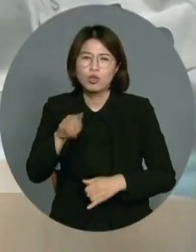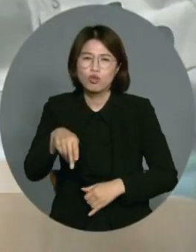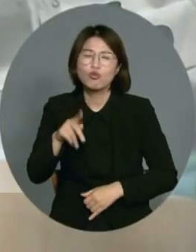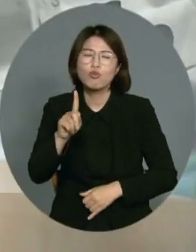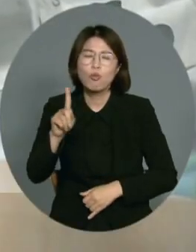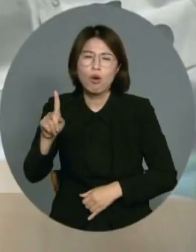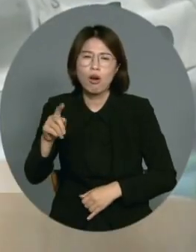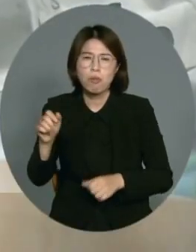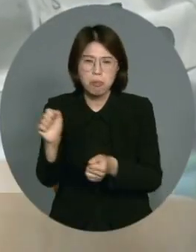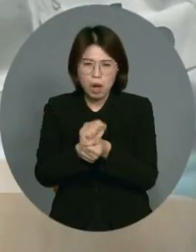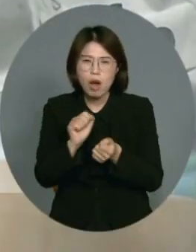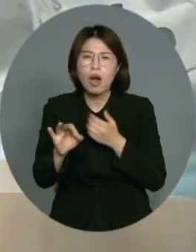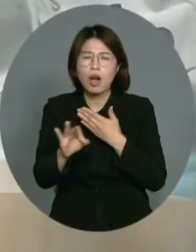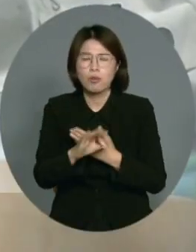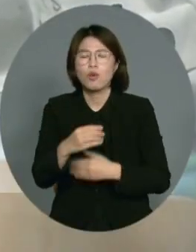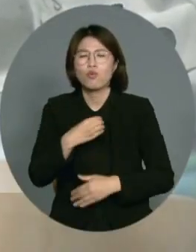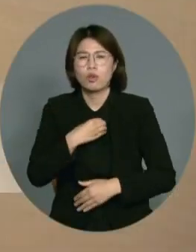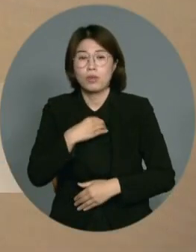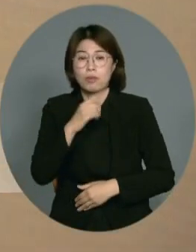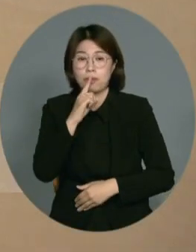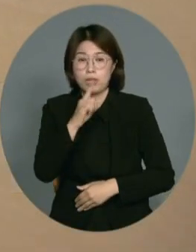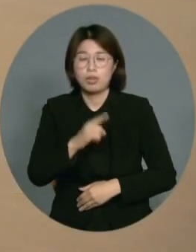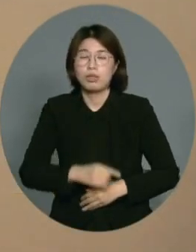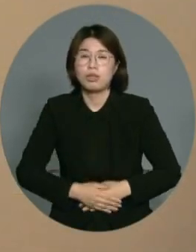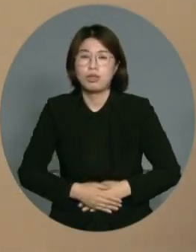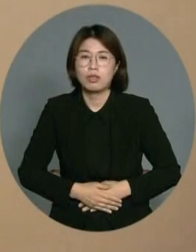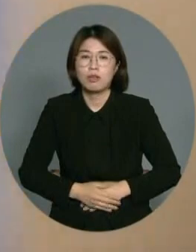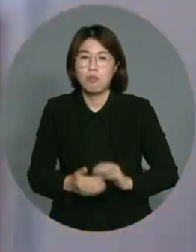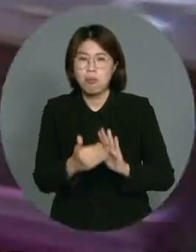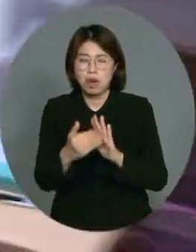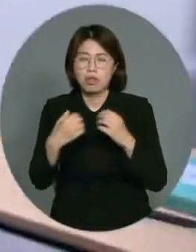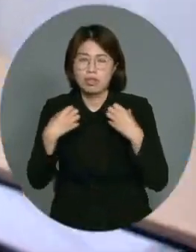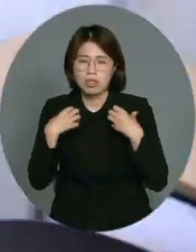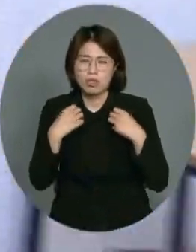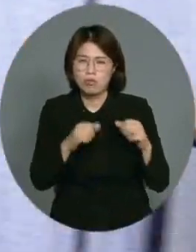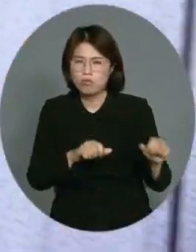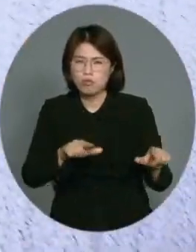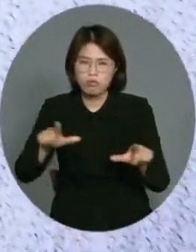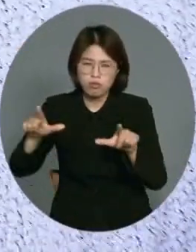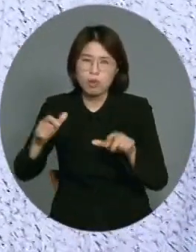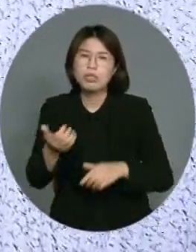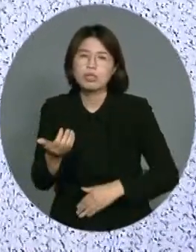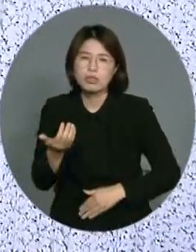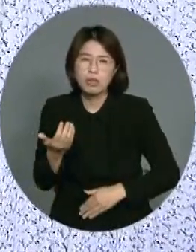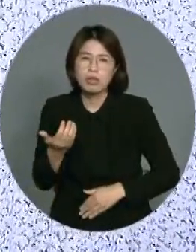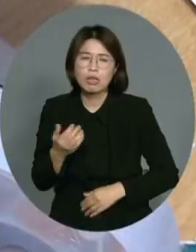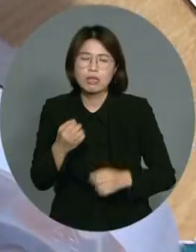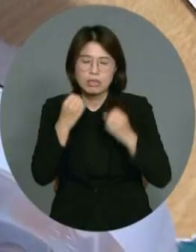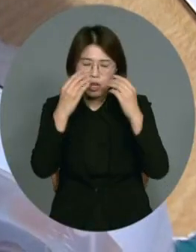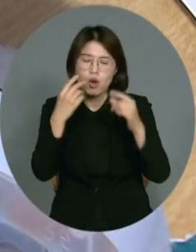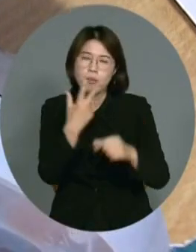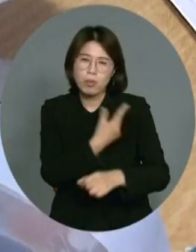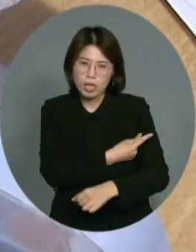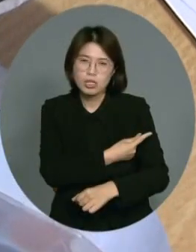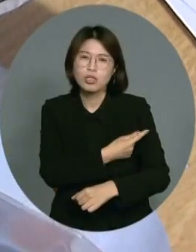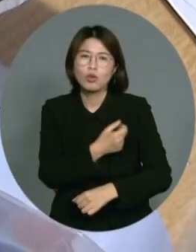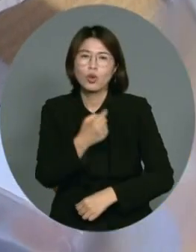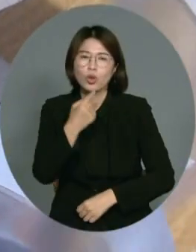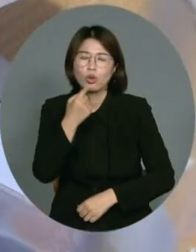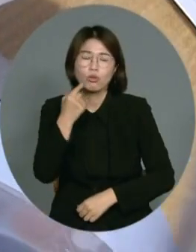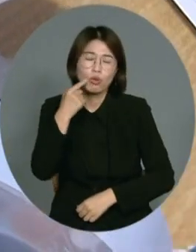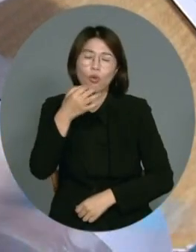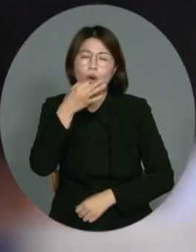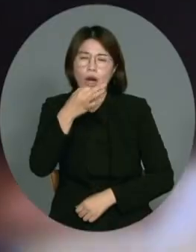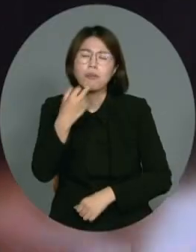감염될 경우 위험할 수 있다고 합니다 방역당국은 유행이 더 확산하기 전에 개량 백신과 독감백신 접종이